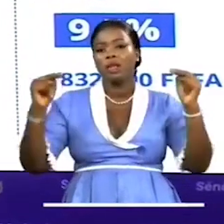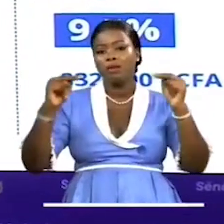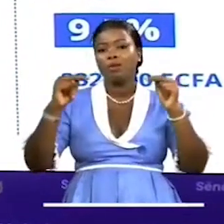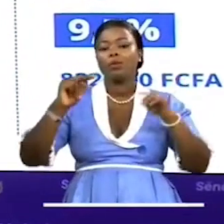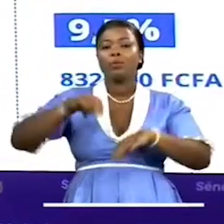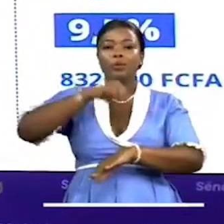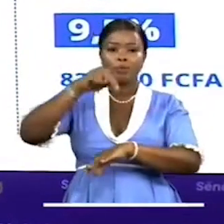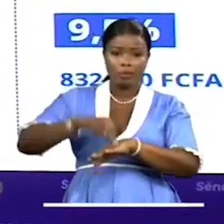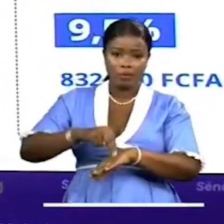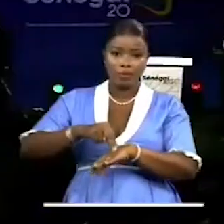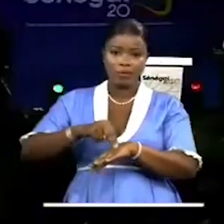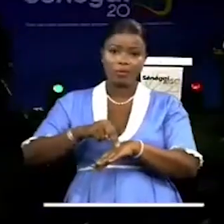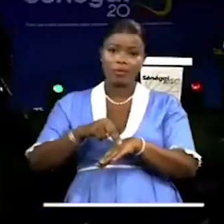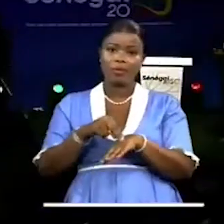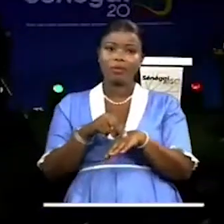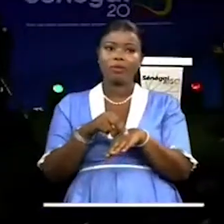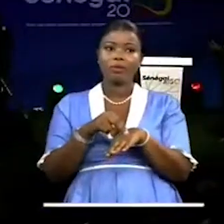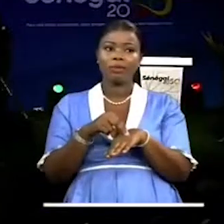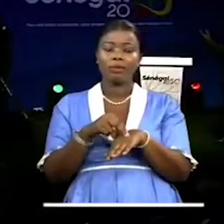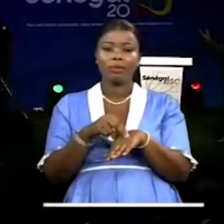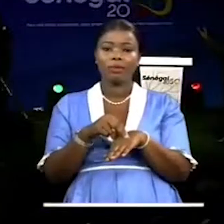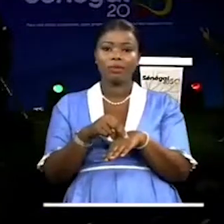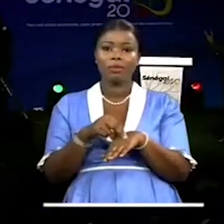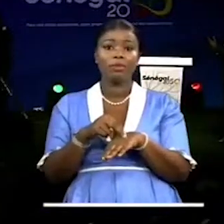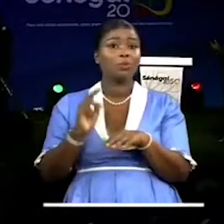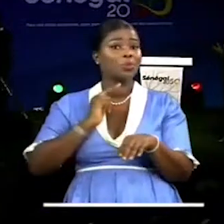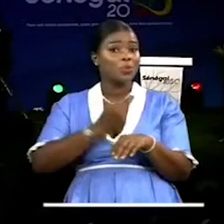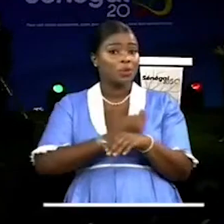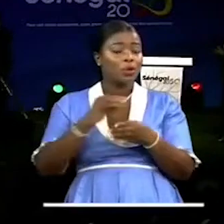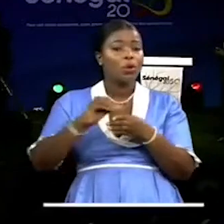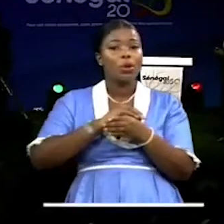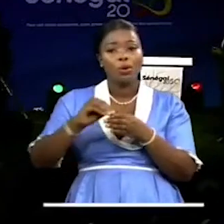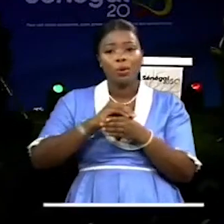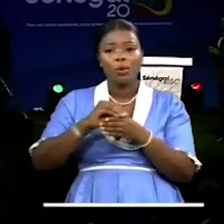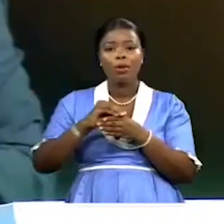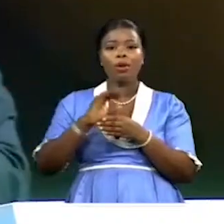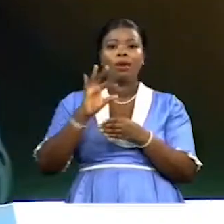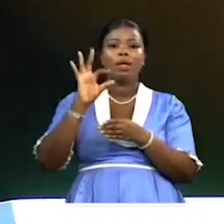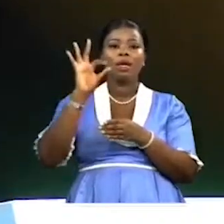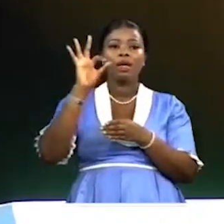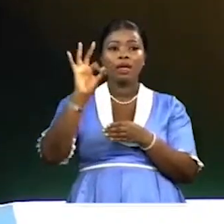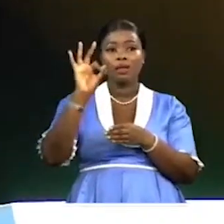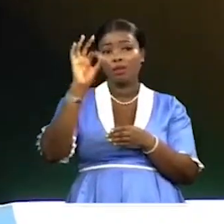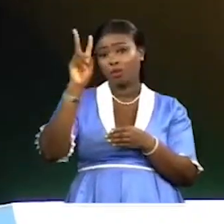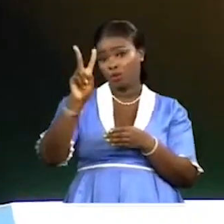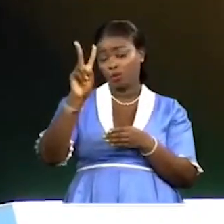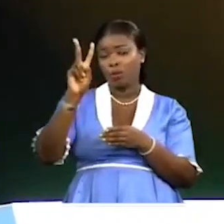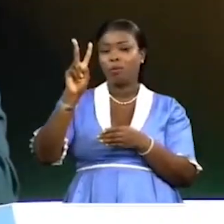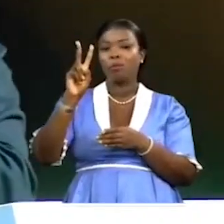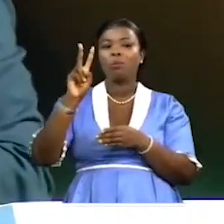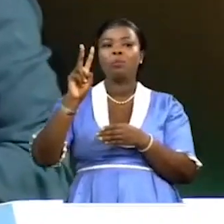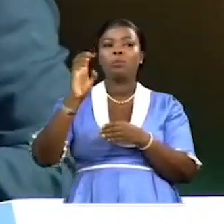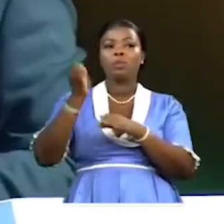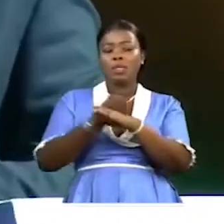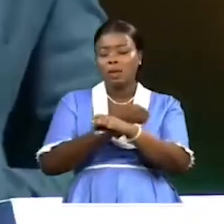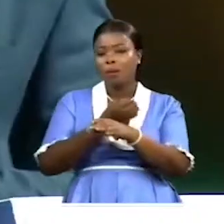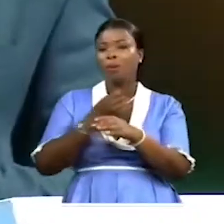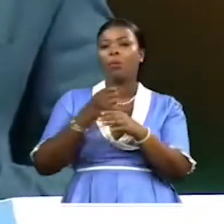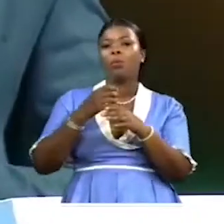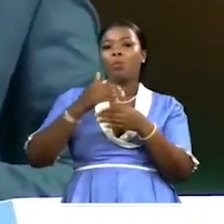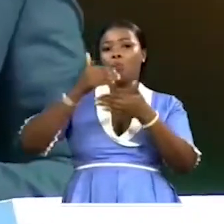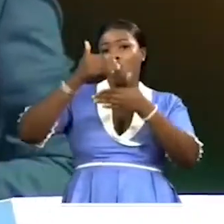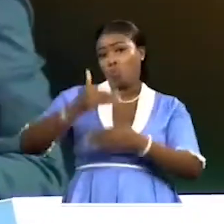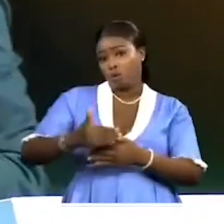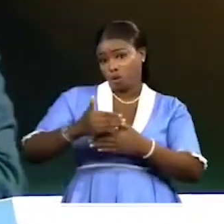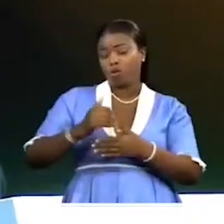à 80 à la à euh nous occupons la 92e position sur 169 pays et